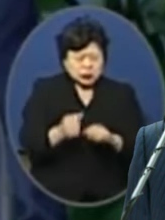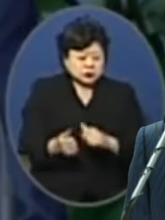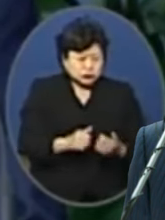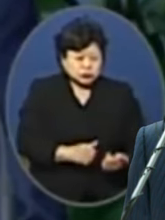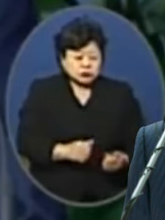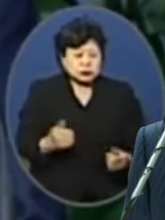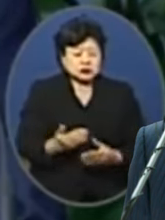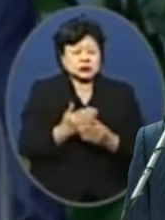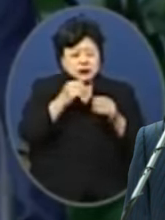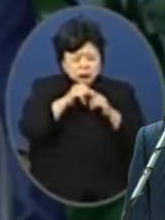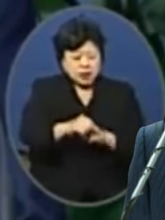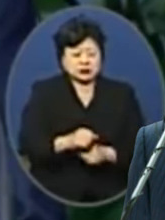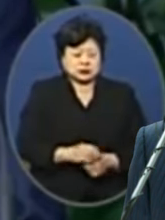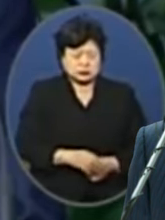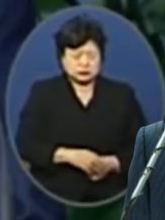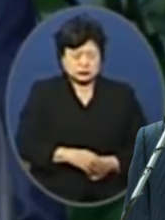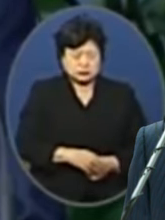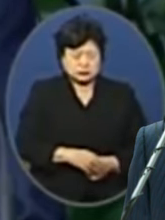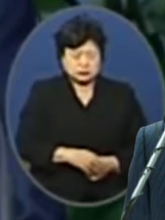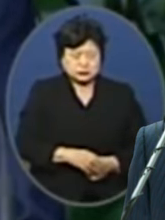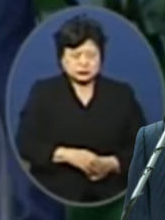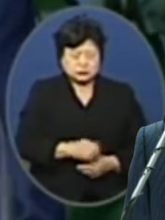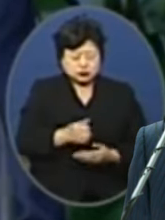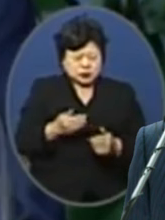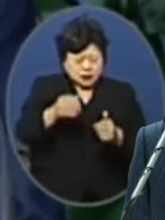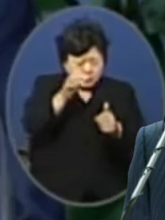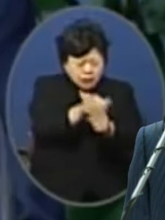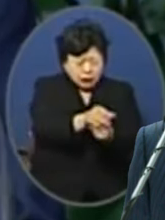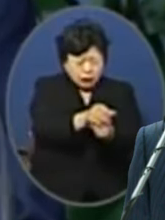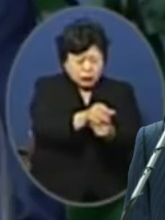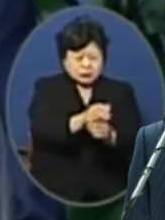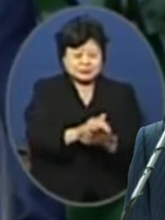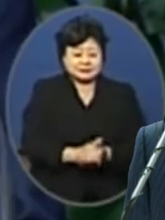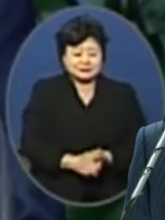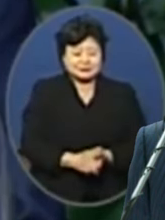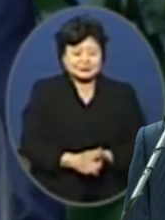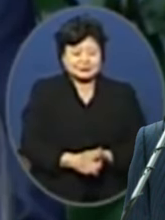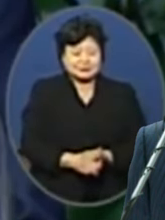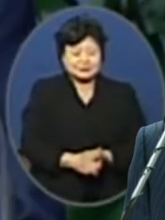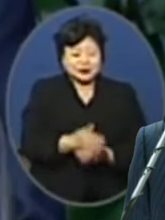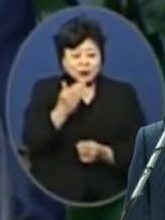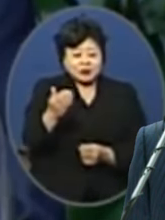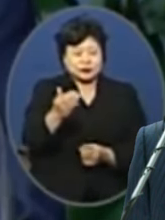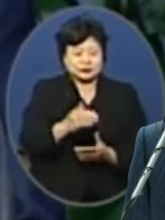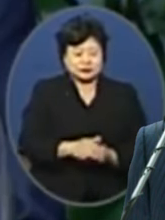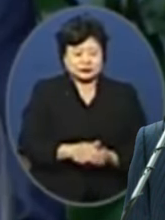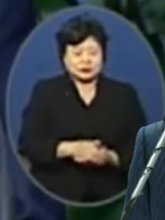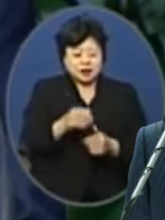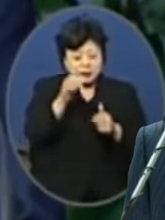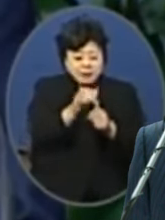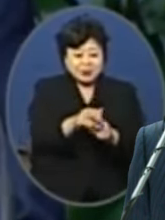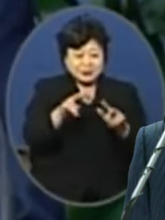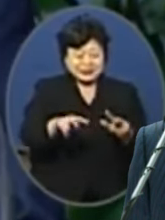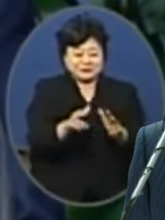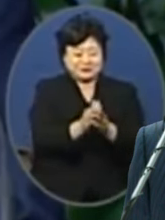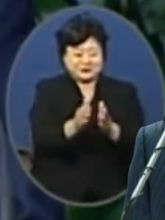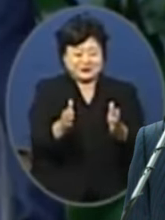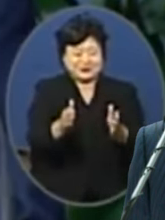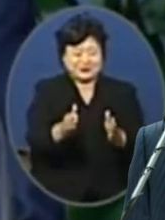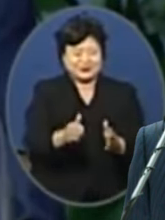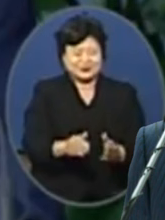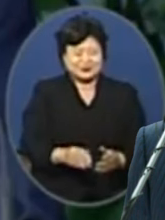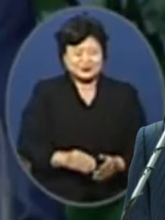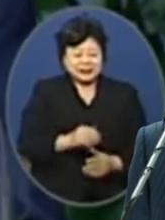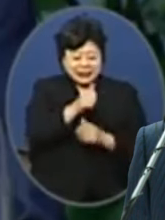죽든지든지 망하든지 하든지 하든지 내게 맡겨라 아멘 그럼 여러분이 지실을 맡기면 지금부터 내가